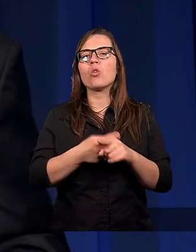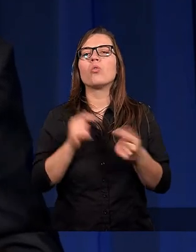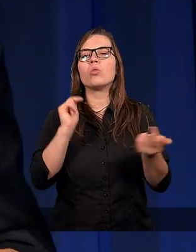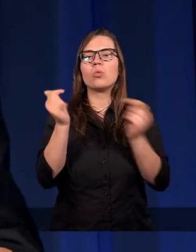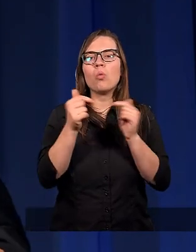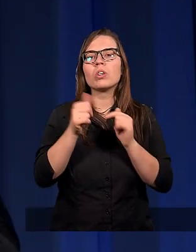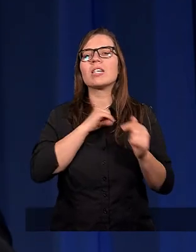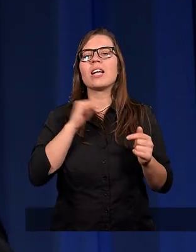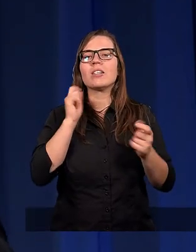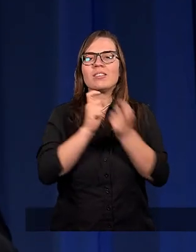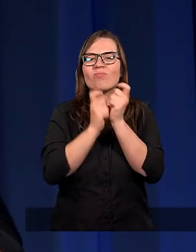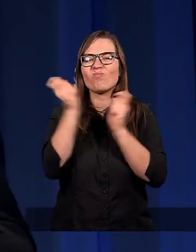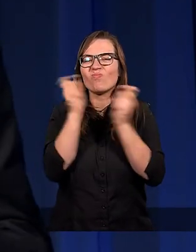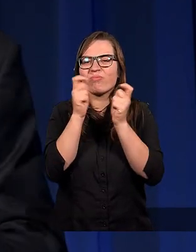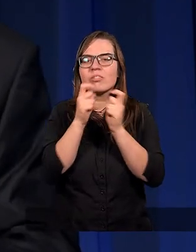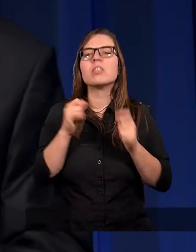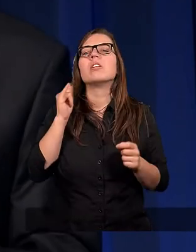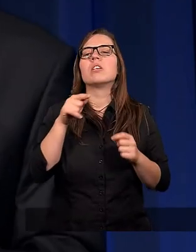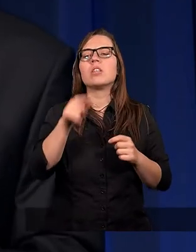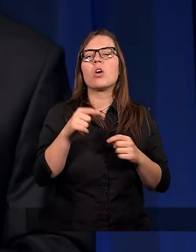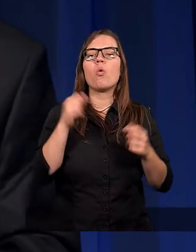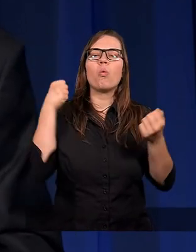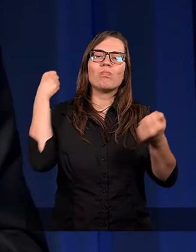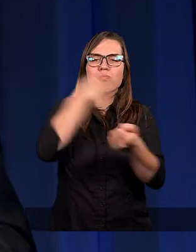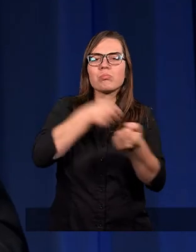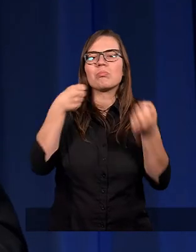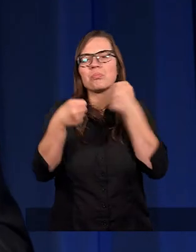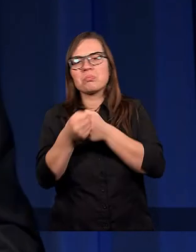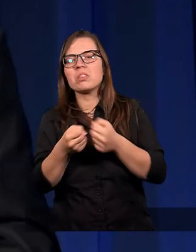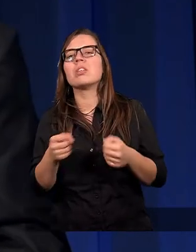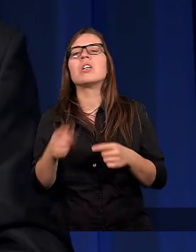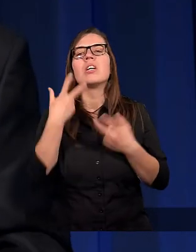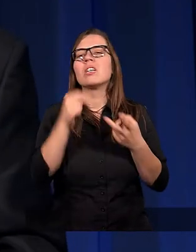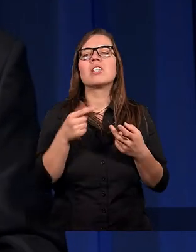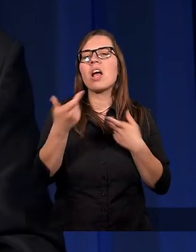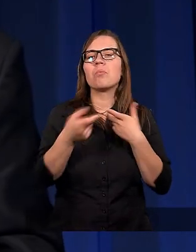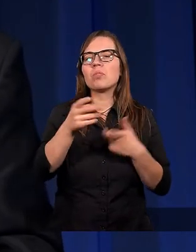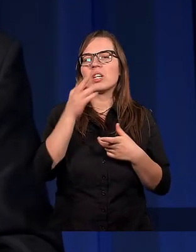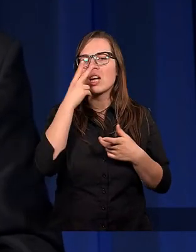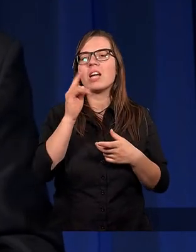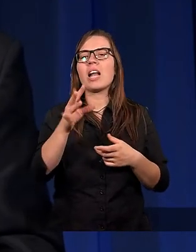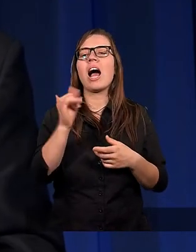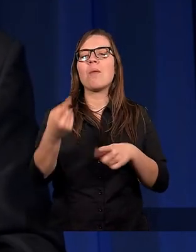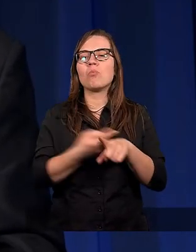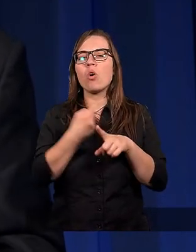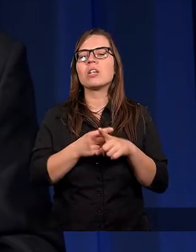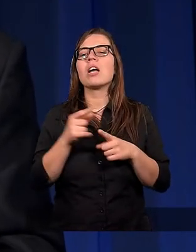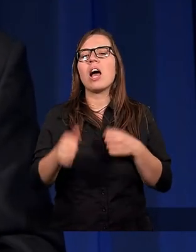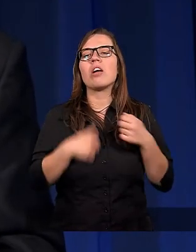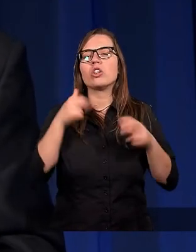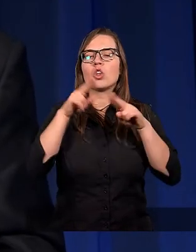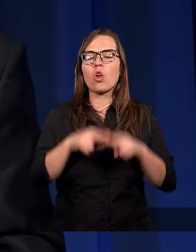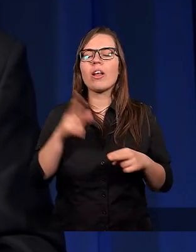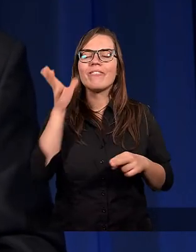kłócicie się i spieracie i bezlitośnie uderzacie pięścią. Nie poście tak, jak się pości, aby